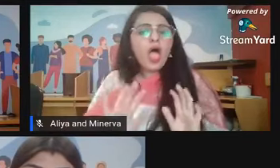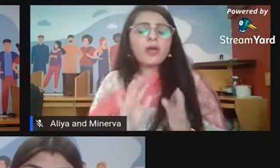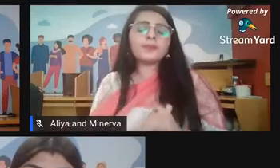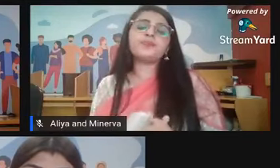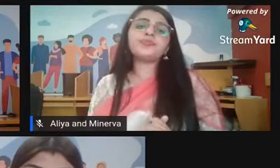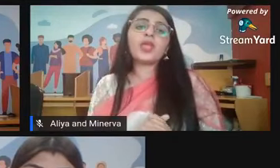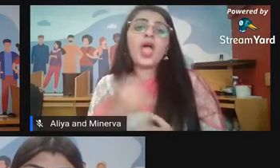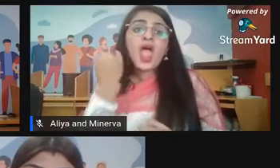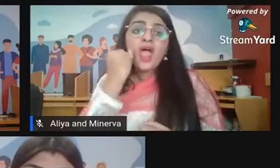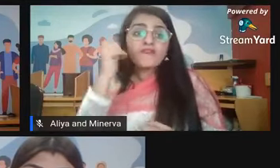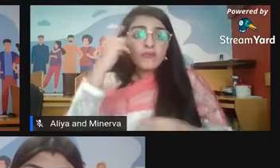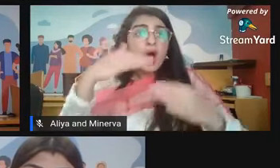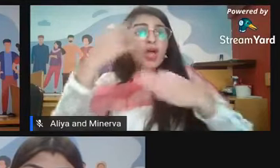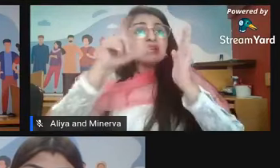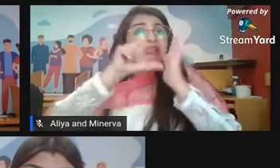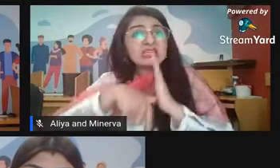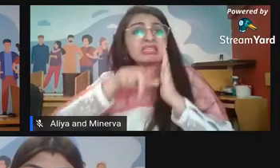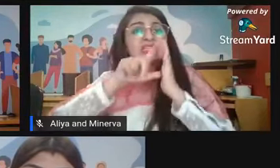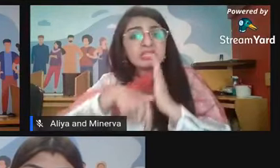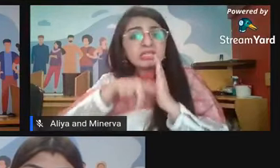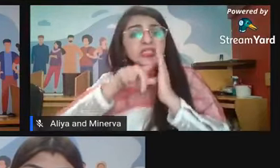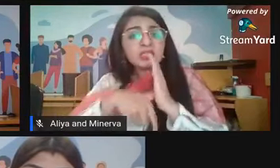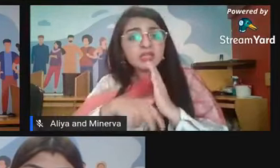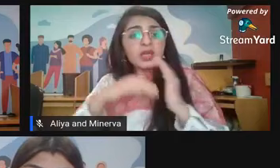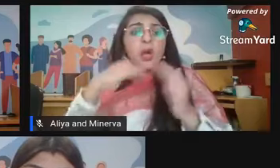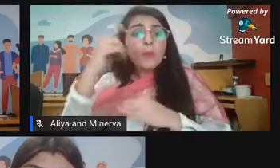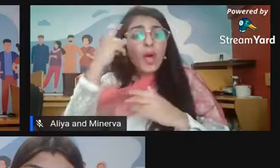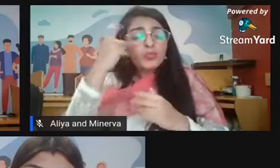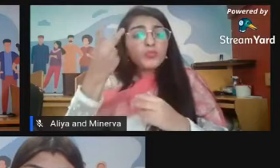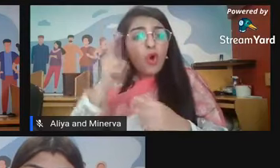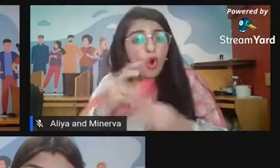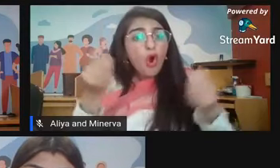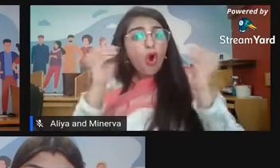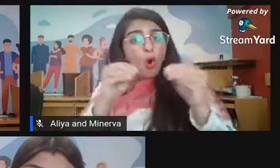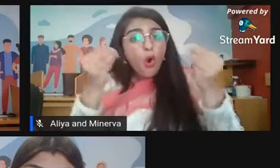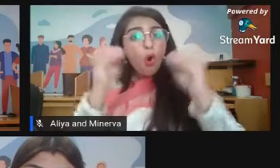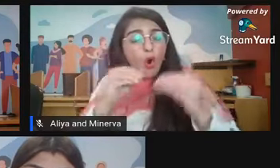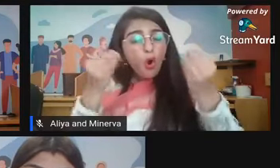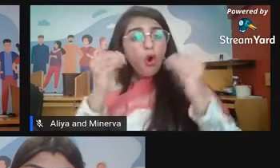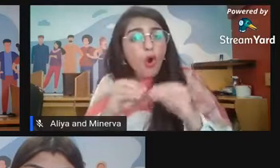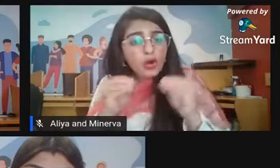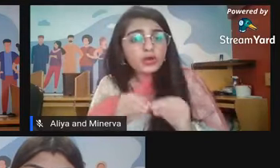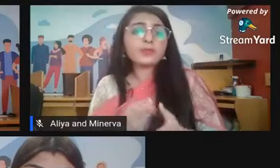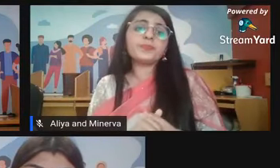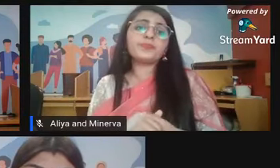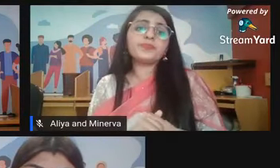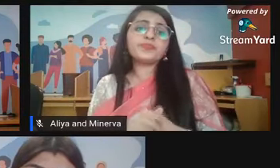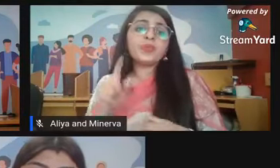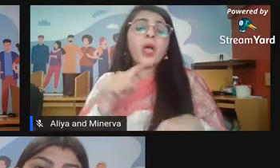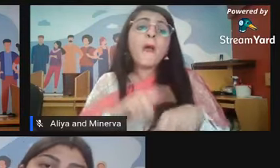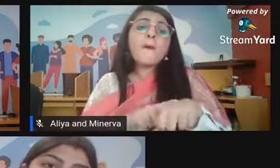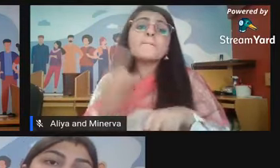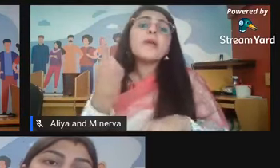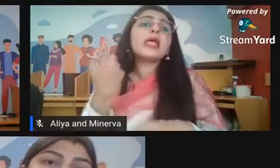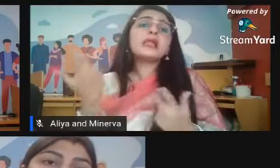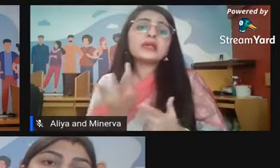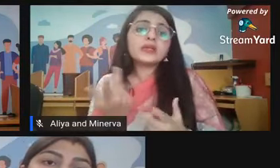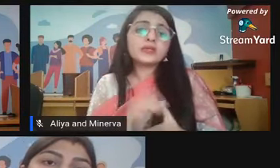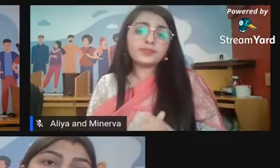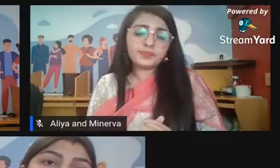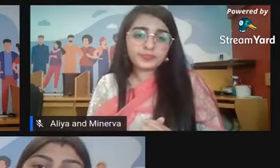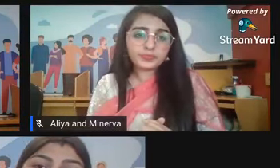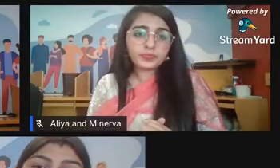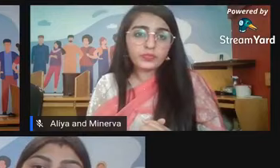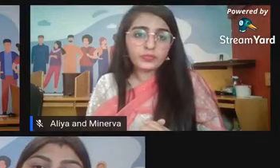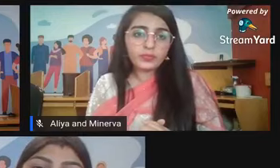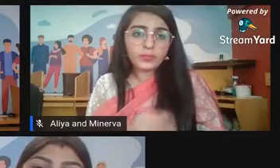नहीं करेंगे, जितना लेट प्रेजेंट करेंगे क्या होगा, मेटास्टेसाइज हो जाएगा। मेटास्टेसाइज कहाँ हो जाएगा? पहली बात तो ये कि कॉन्ट्रालेटरल साइड